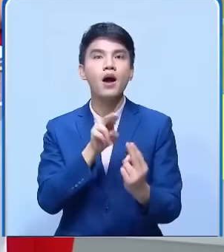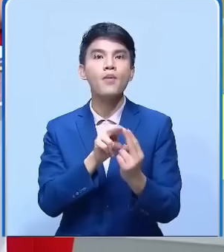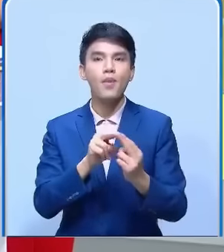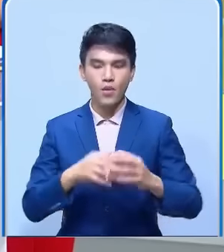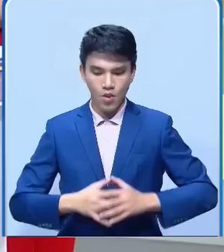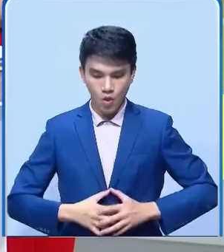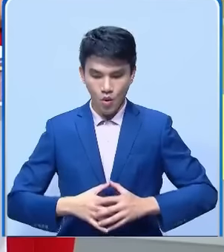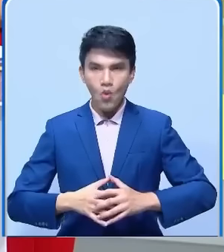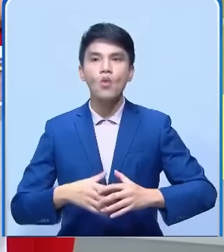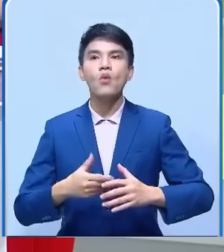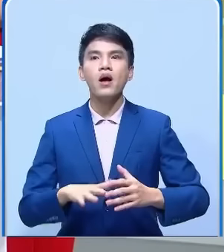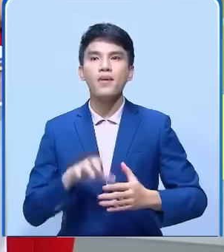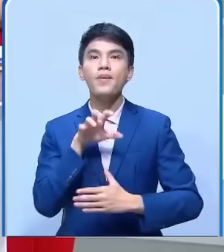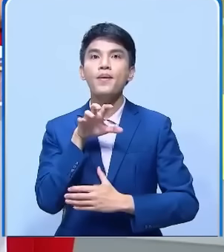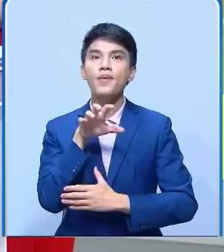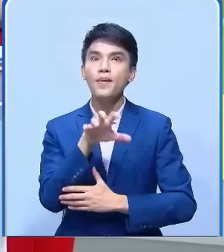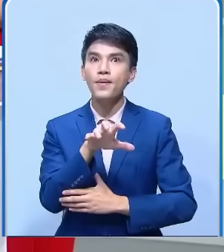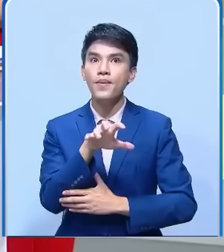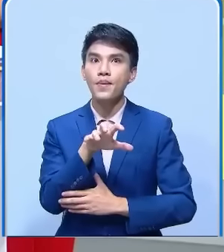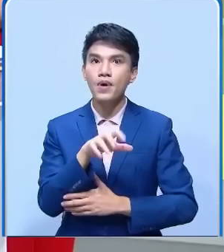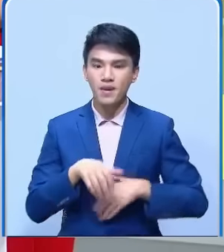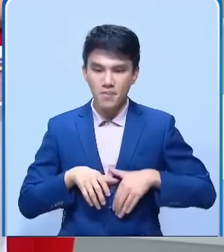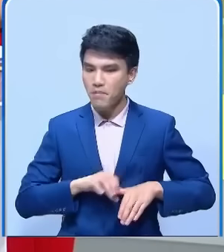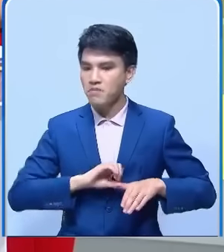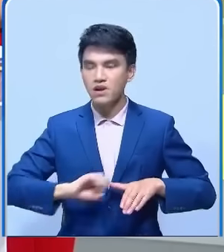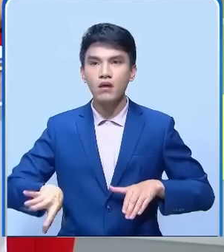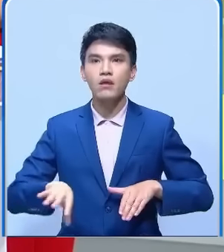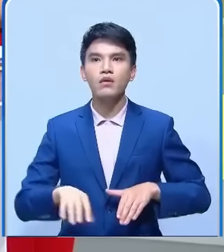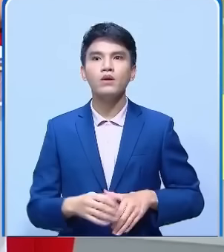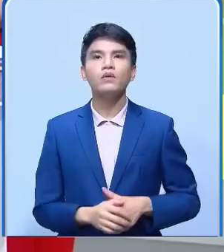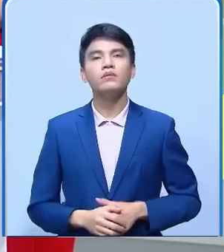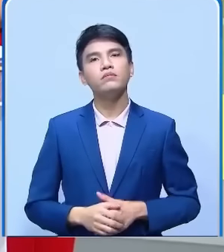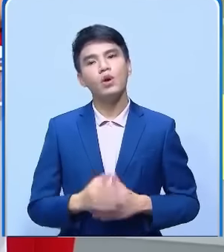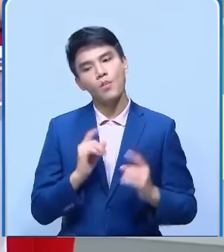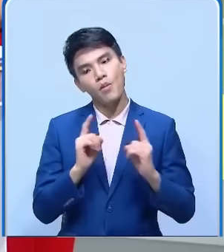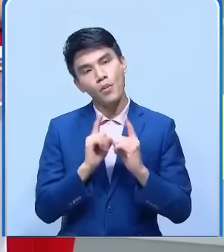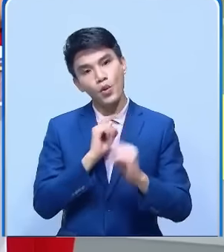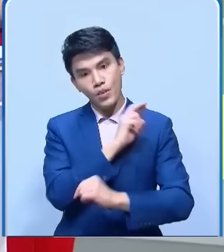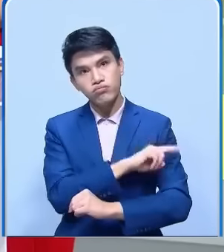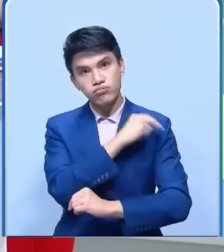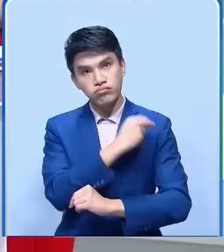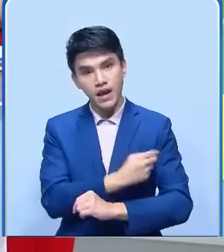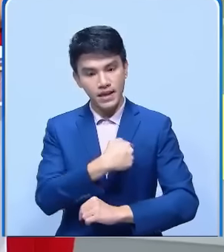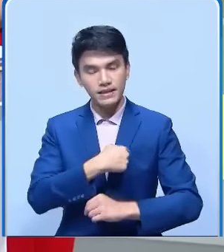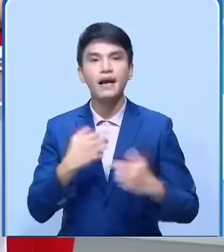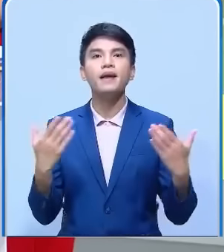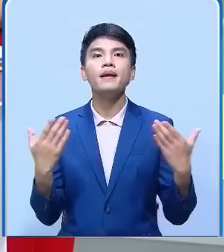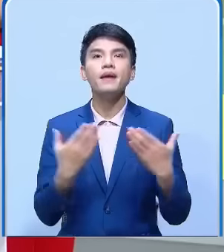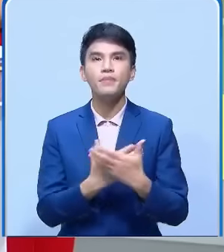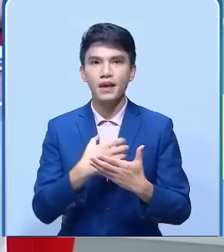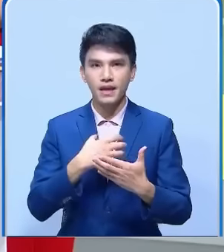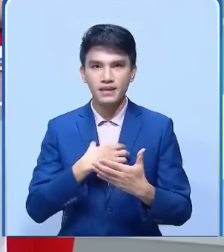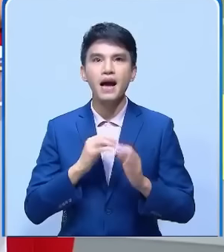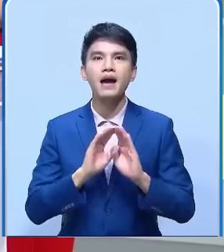ครรภ์ครับแถมยังบังคับให้ไปทำแท้งที่คลินิกอีกด้วยพอไปถึงไปปรึกษาคุณหมอเกิดเปลี่ยนใจครับต้องการจะเก็บเด็